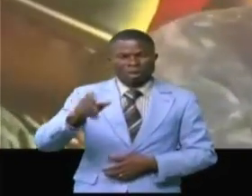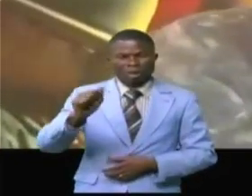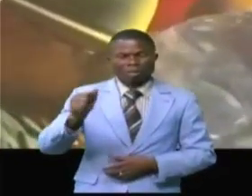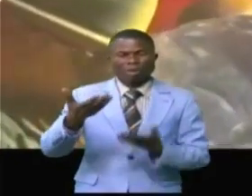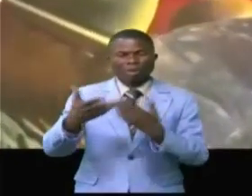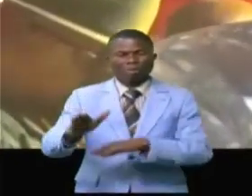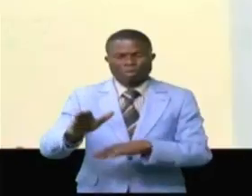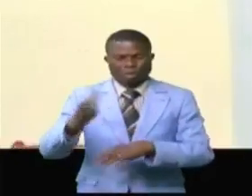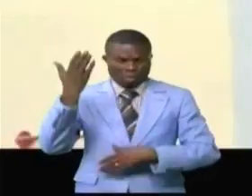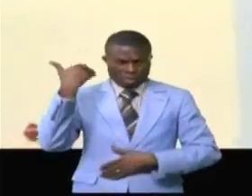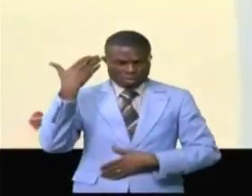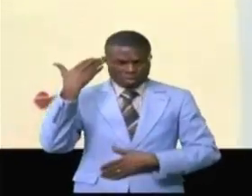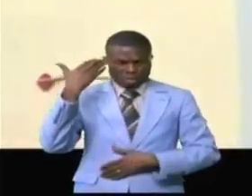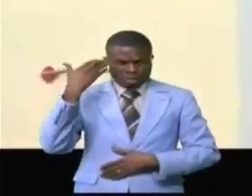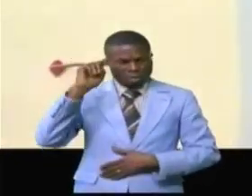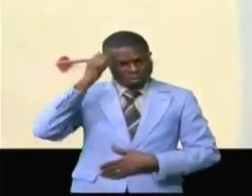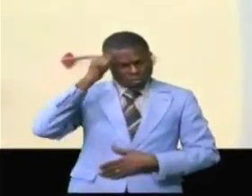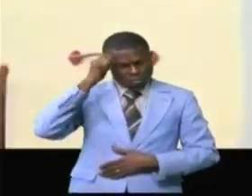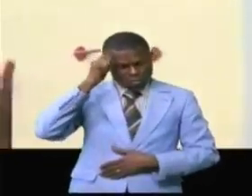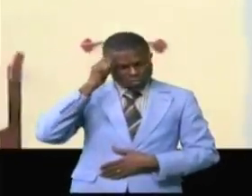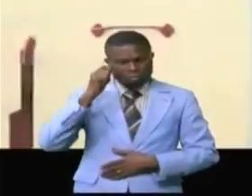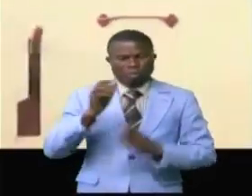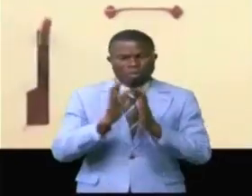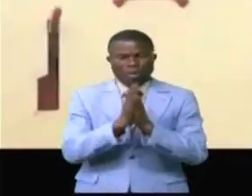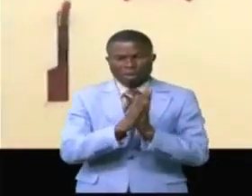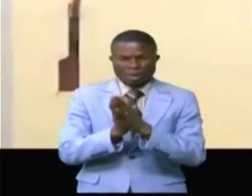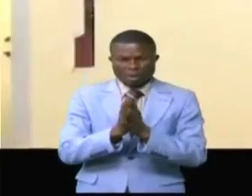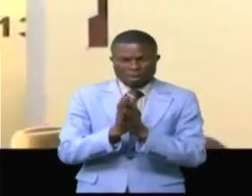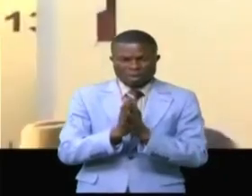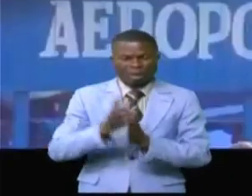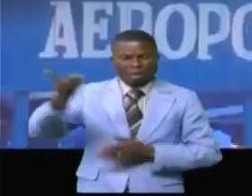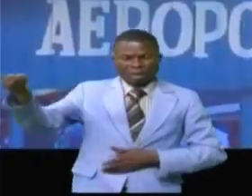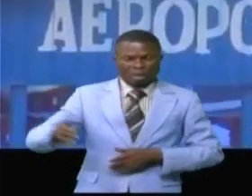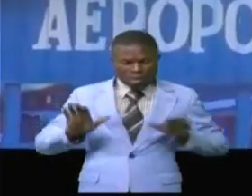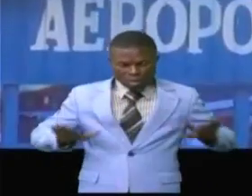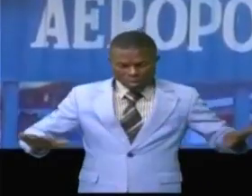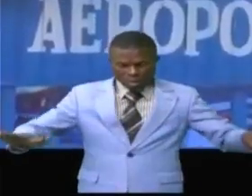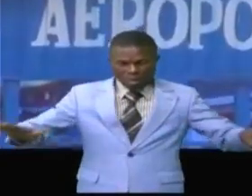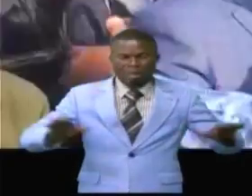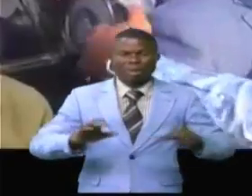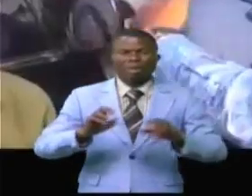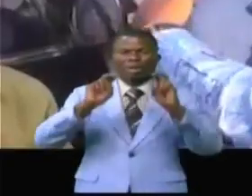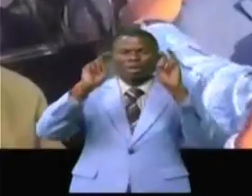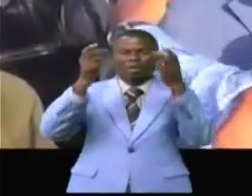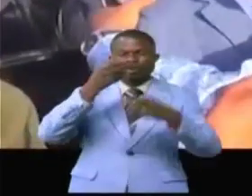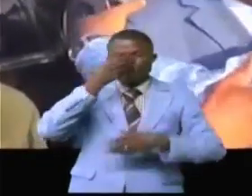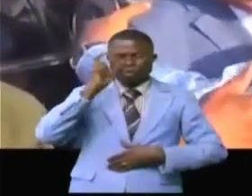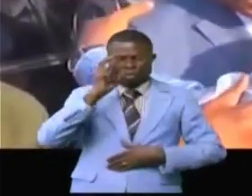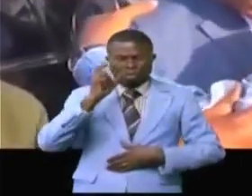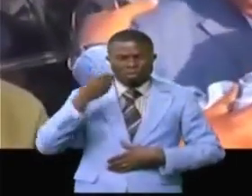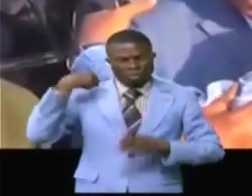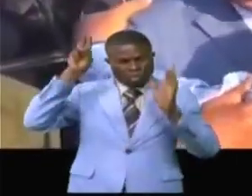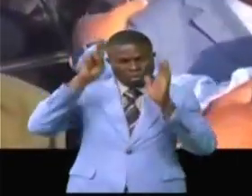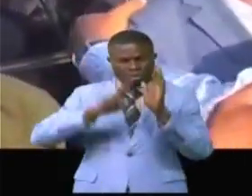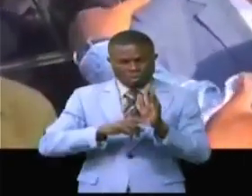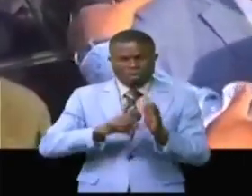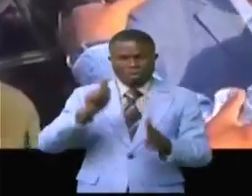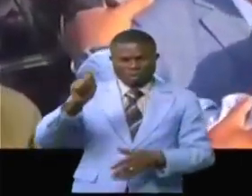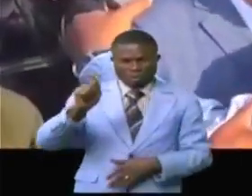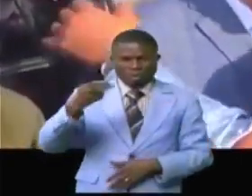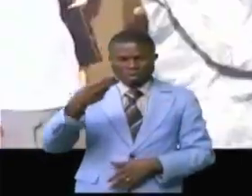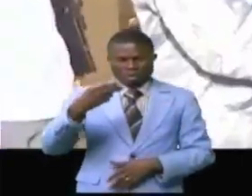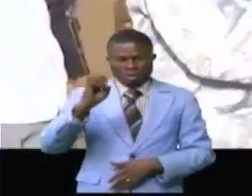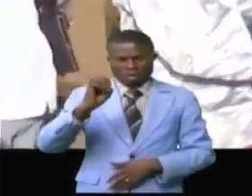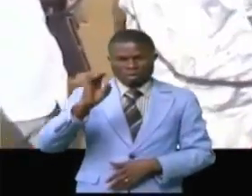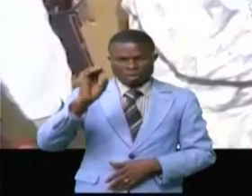décédé dernièrement. Rappelons que le pacificateur a été accueilli à l'aéroport de Kavumu par le gouverneur de province Théo Ngwabidje